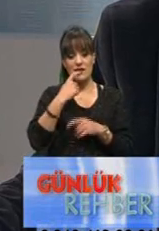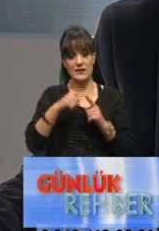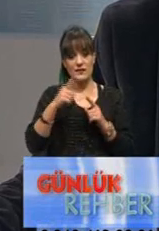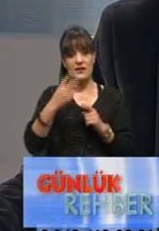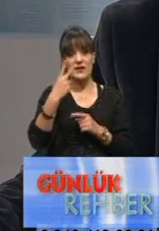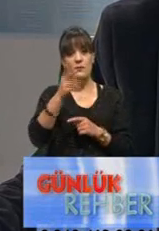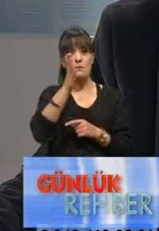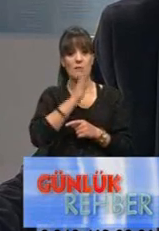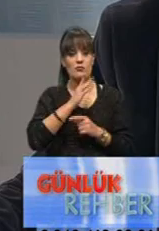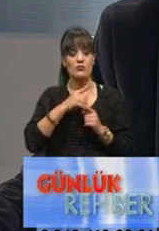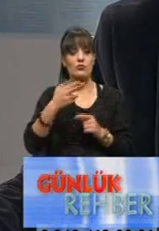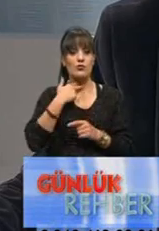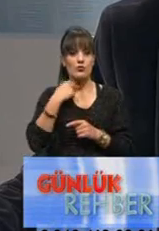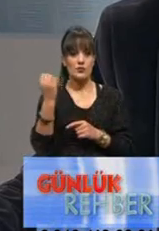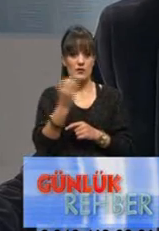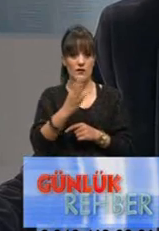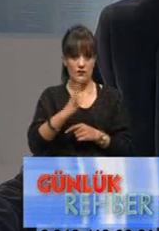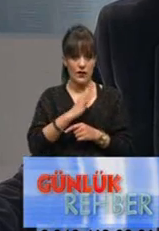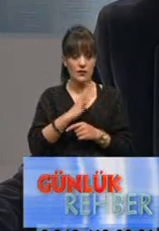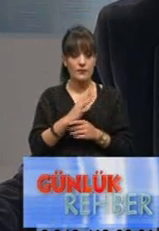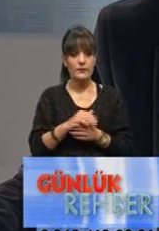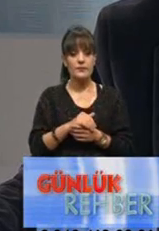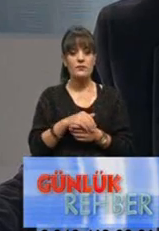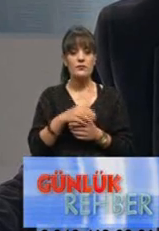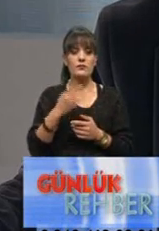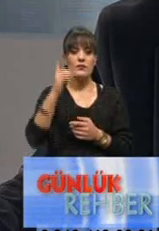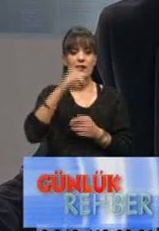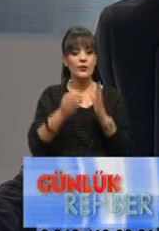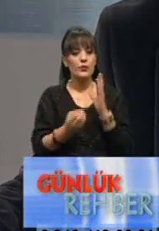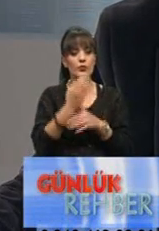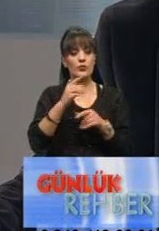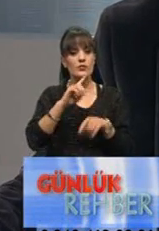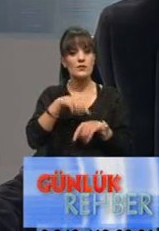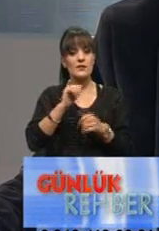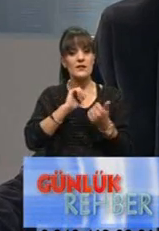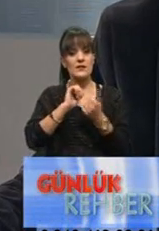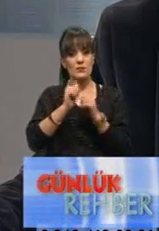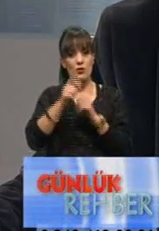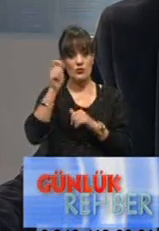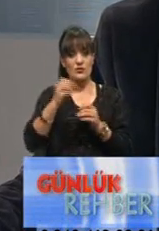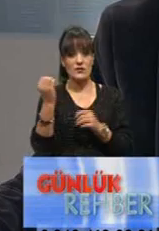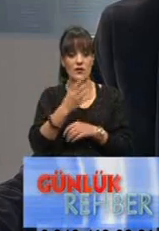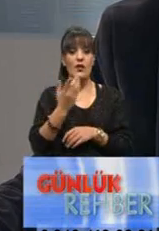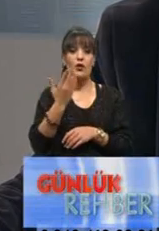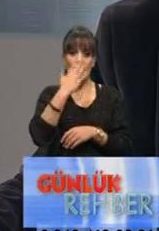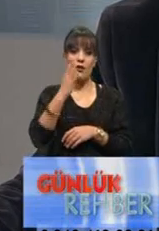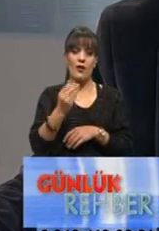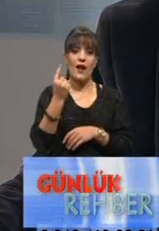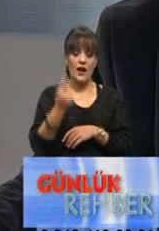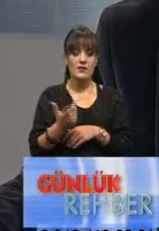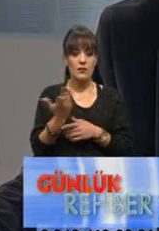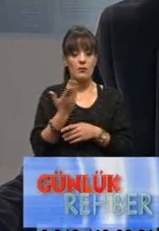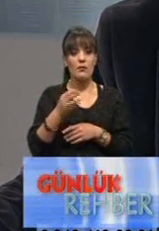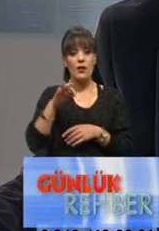itibariyle 2500'lere yaklaşan bir kulüp sayısı. Hı hı. İşte ilk kurulduğunda spor sayısı tabii doğal olarak az.